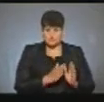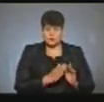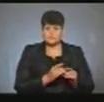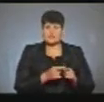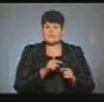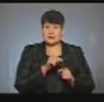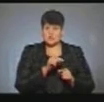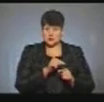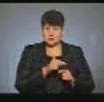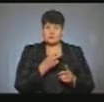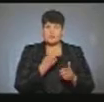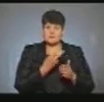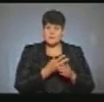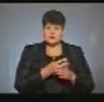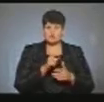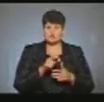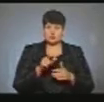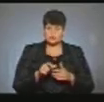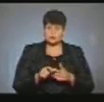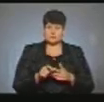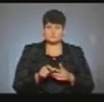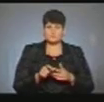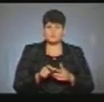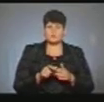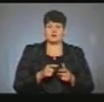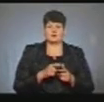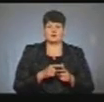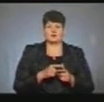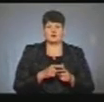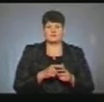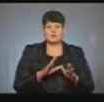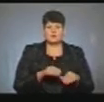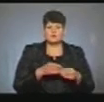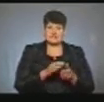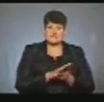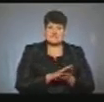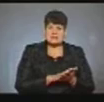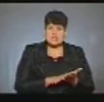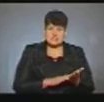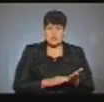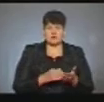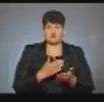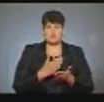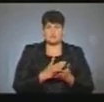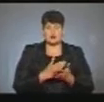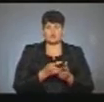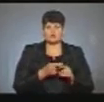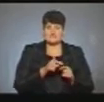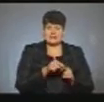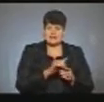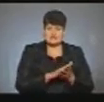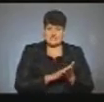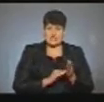цього механізму передбачено, що люди, тобто або уповноважена особа має подати заяву, має до цієї заяви